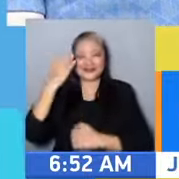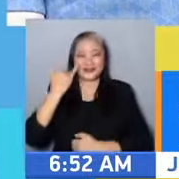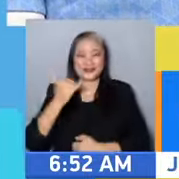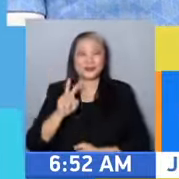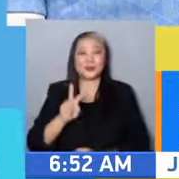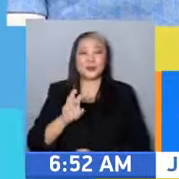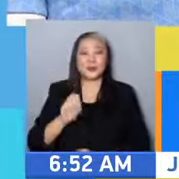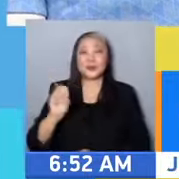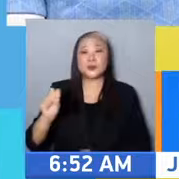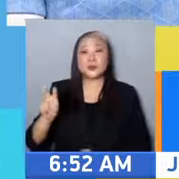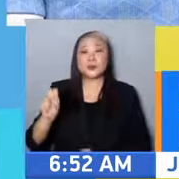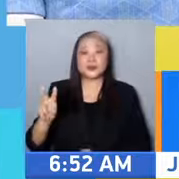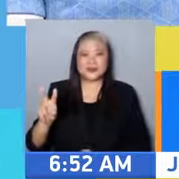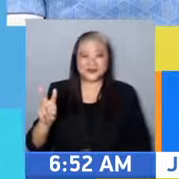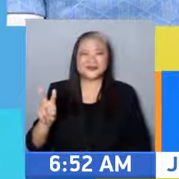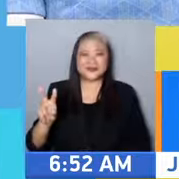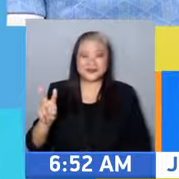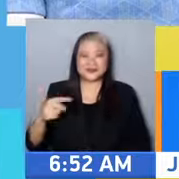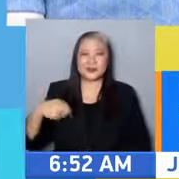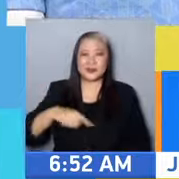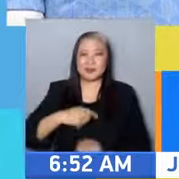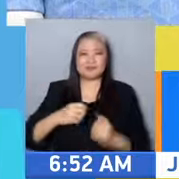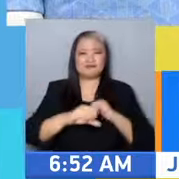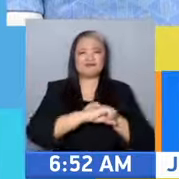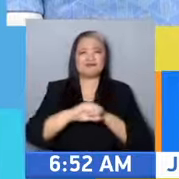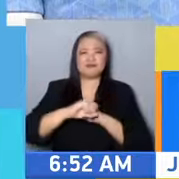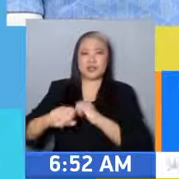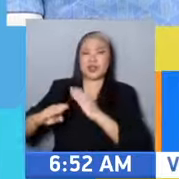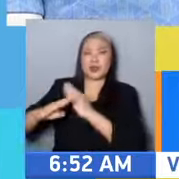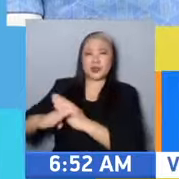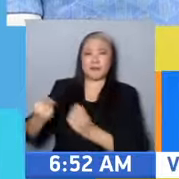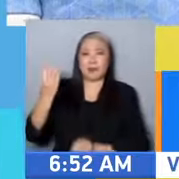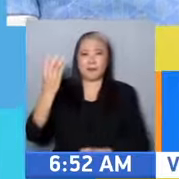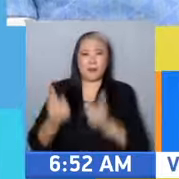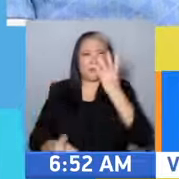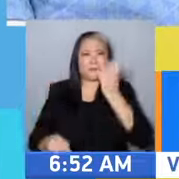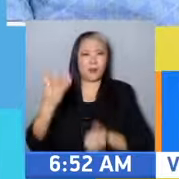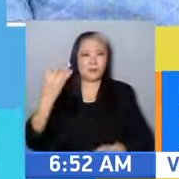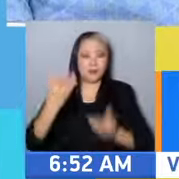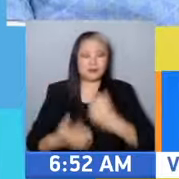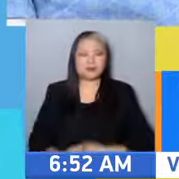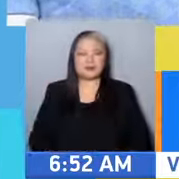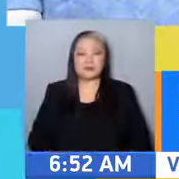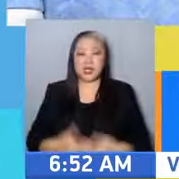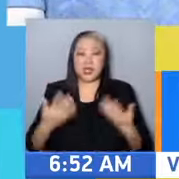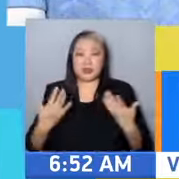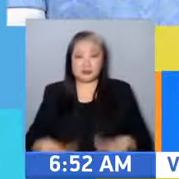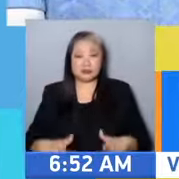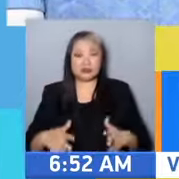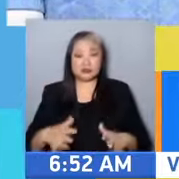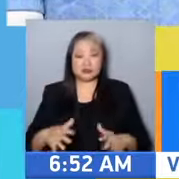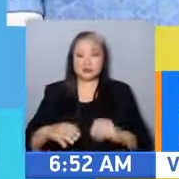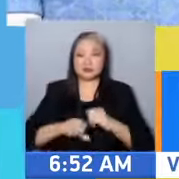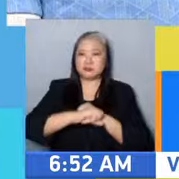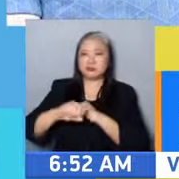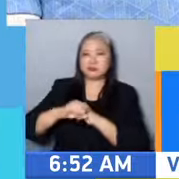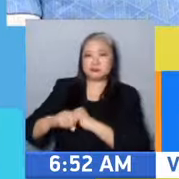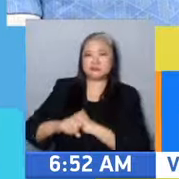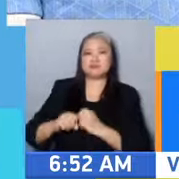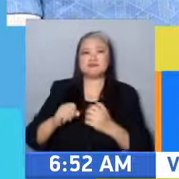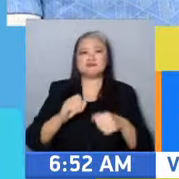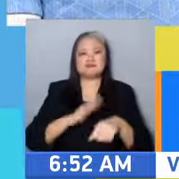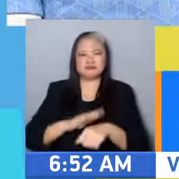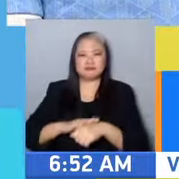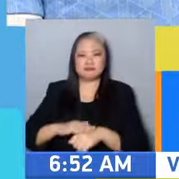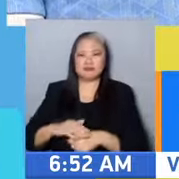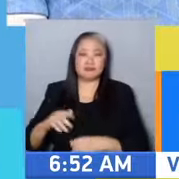nung kami ay may kampanya sa Iwas Paputok, pagkatapos ng aming campaign, Igan, ay may lumapit sa akin sa East